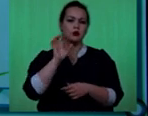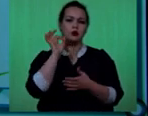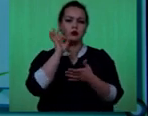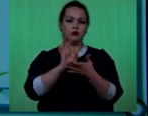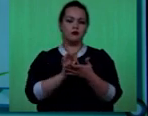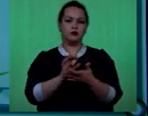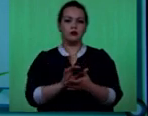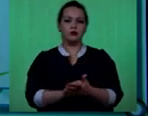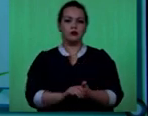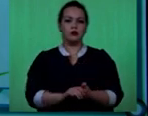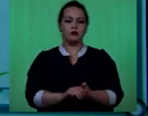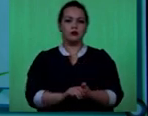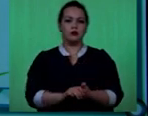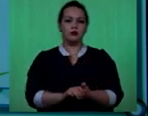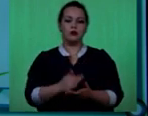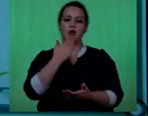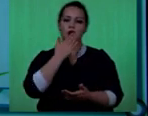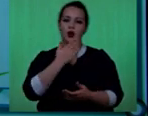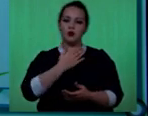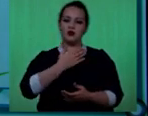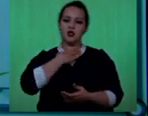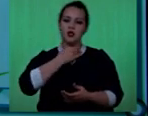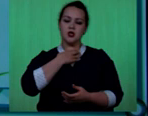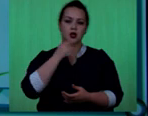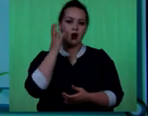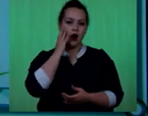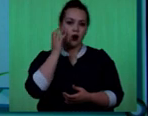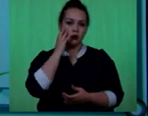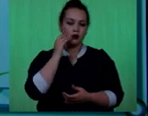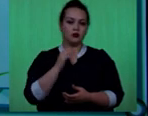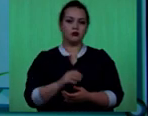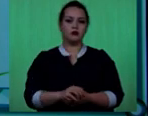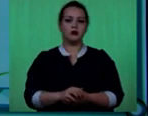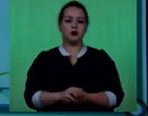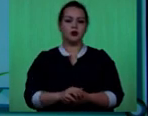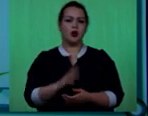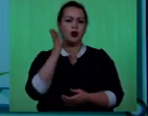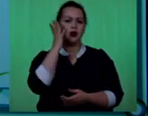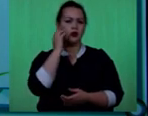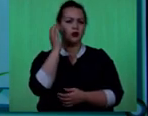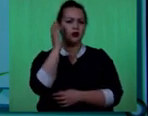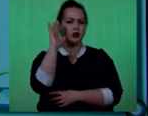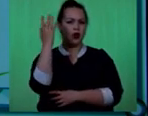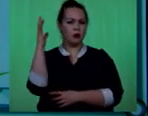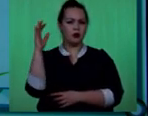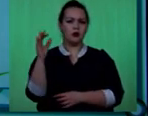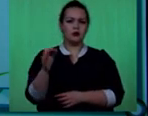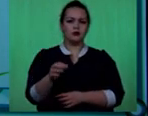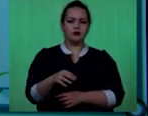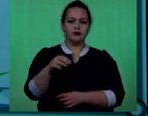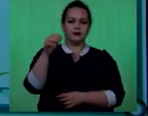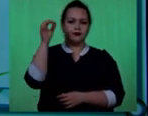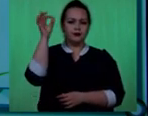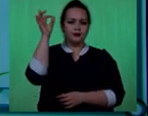а любят дикие яблоки б яблони напоминают жителям солдат